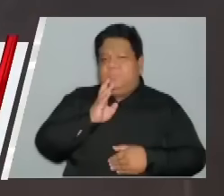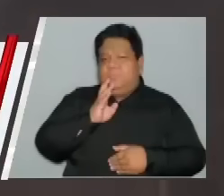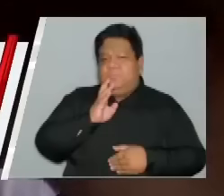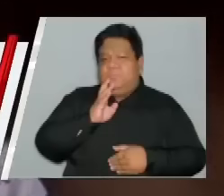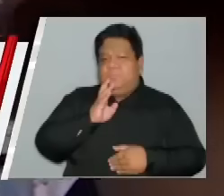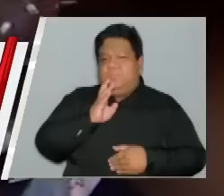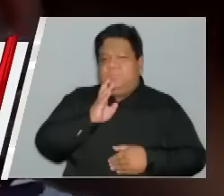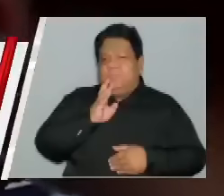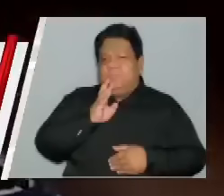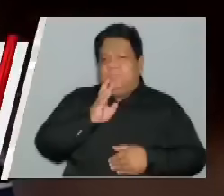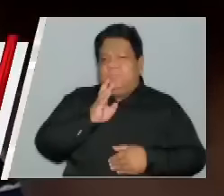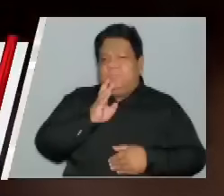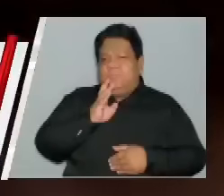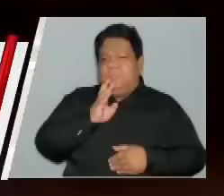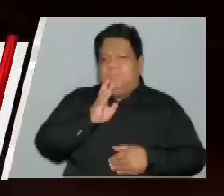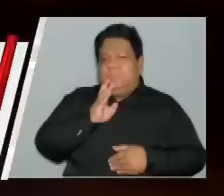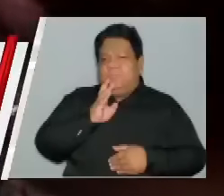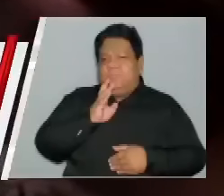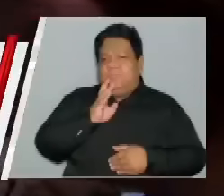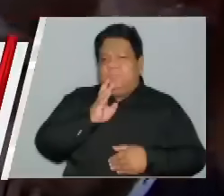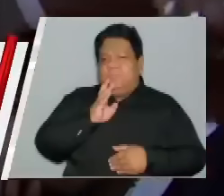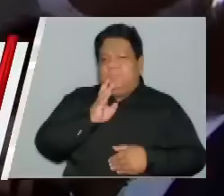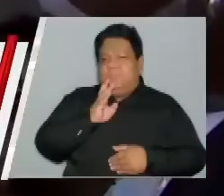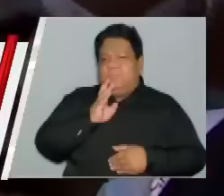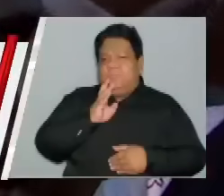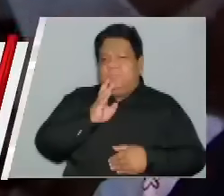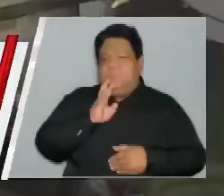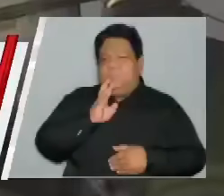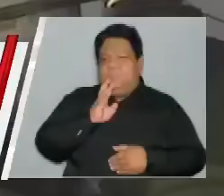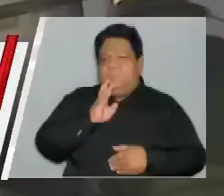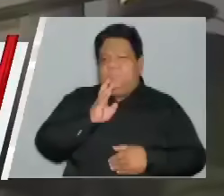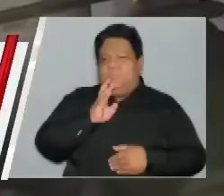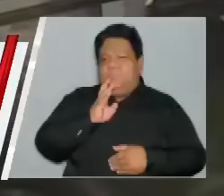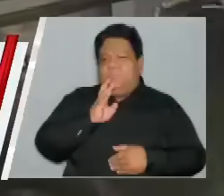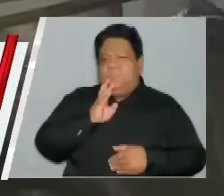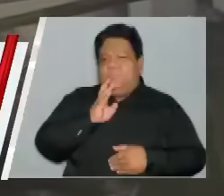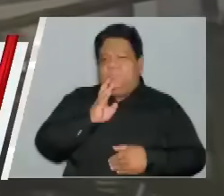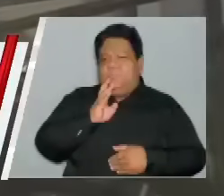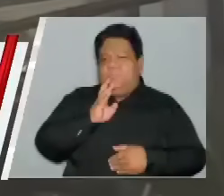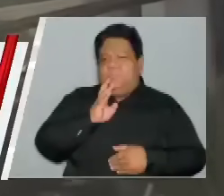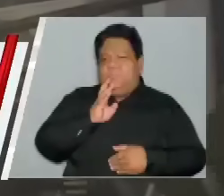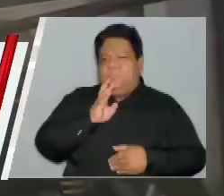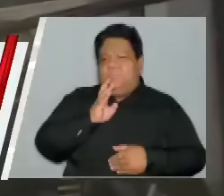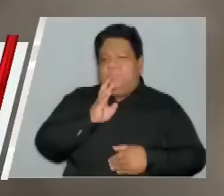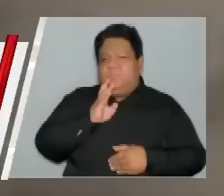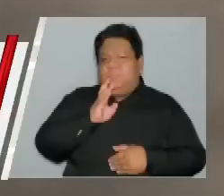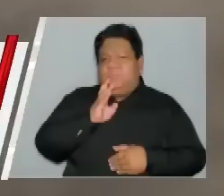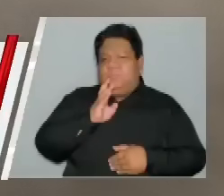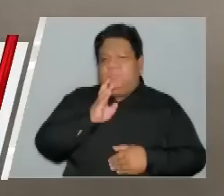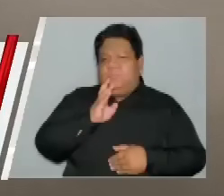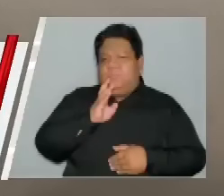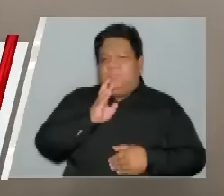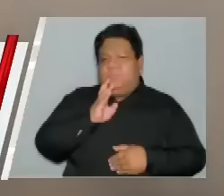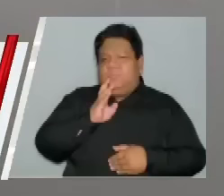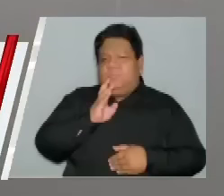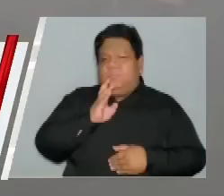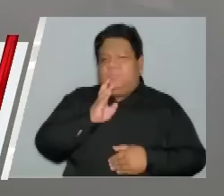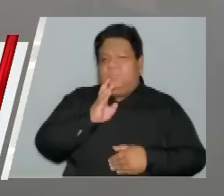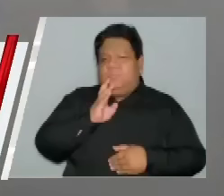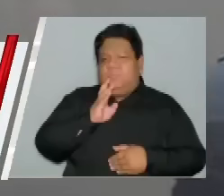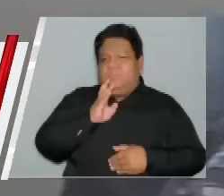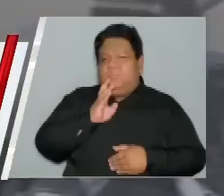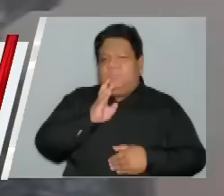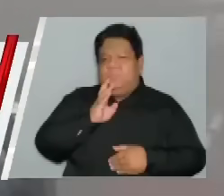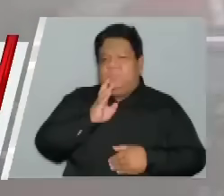loob. Nag-alarm po yung ano. Opo. Pinababa po kami ng mga teacher. Yun. Dahil sa kalakasan ng hangin, may puntong halos